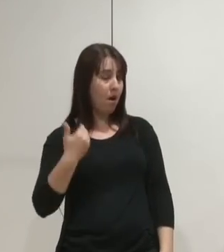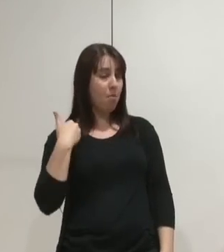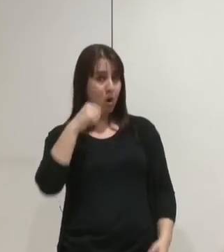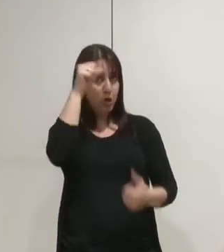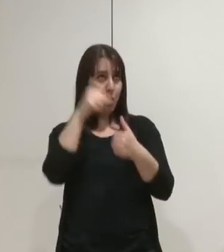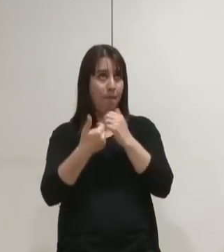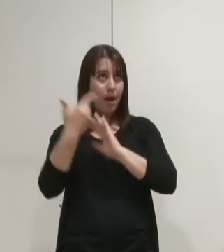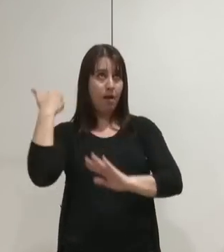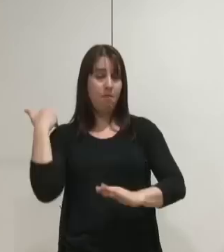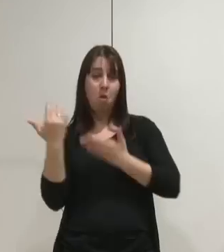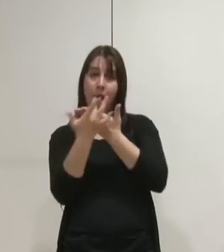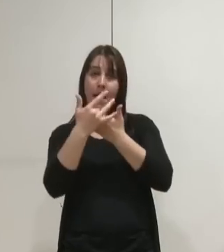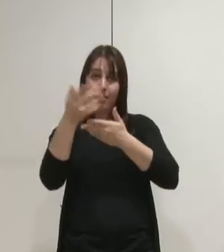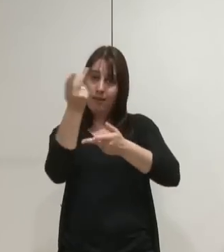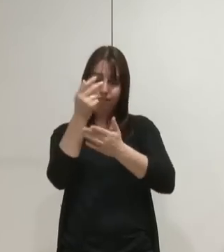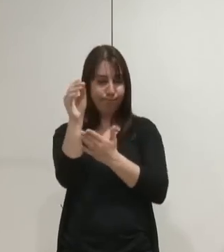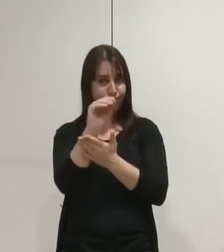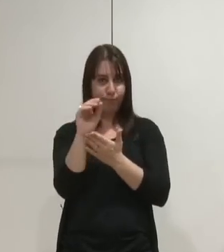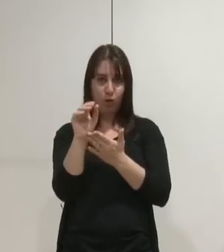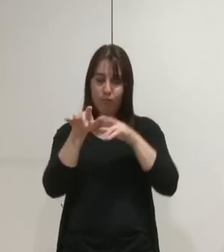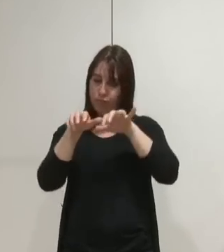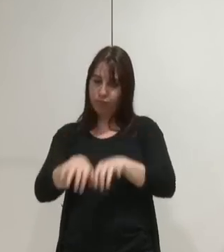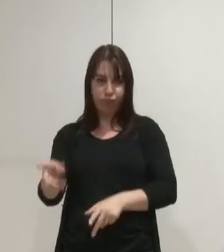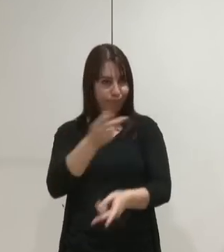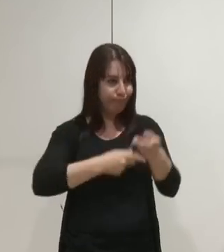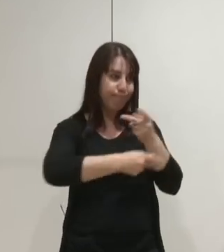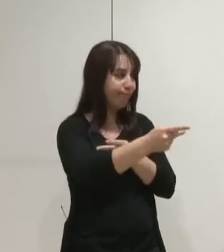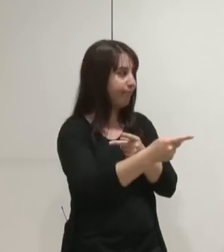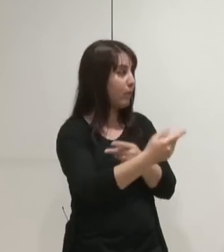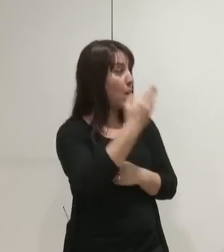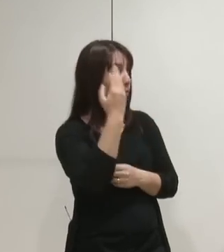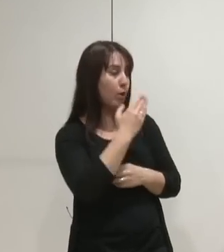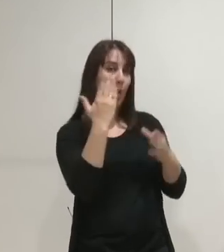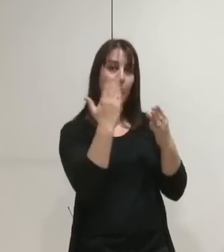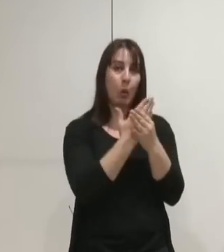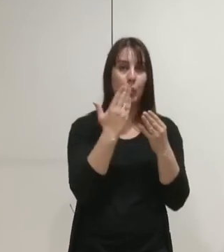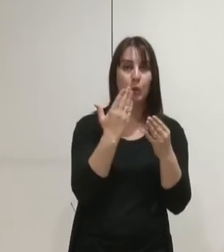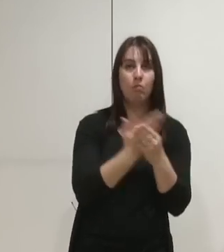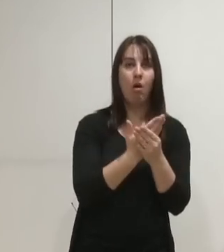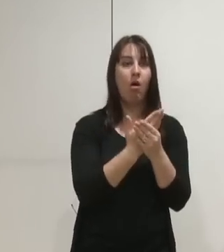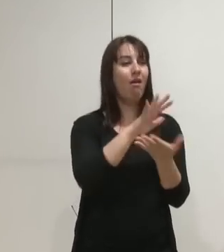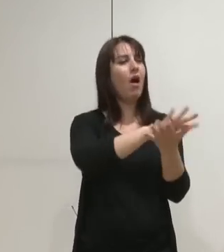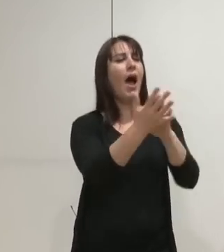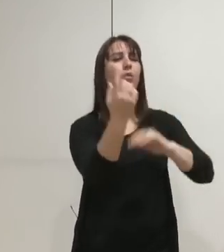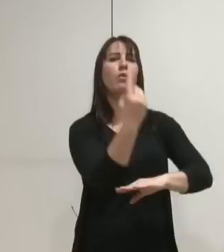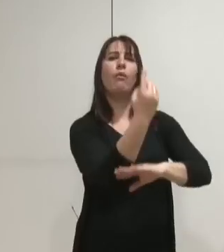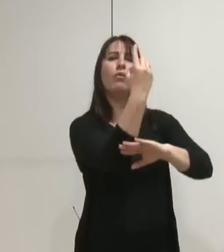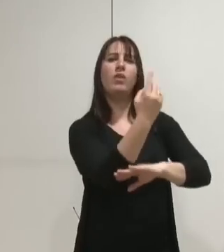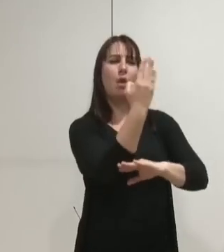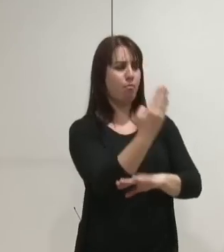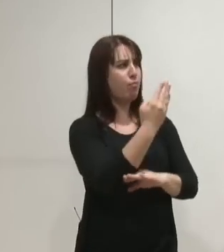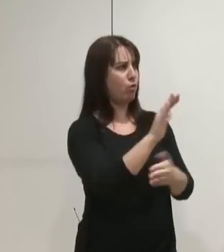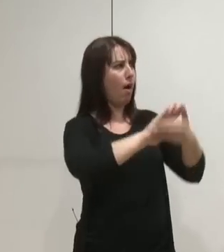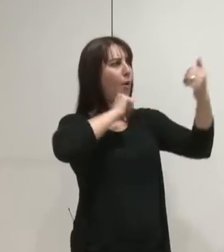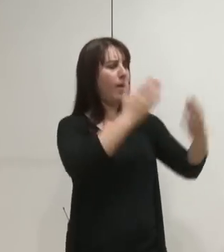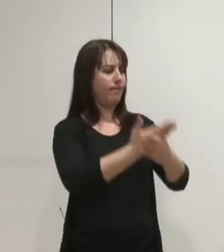écrit pour vous demander de me communiquer les documents produits par l'association fusée dans